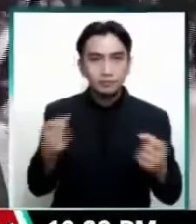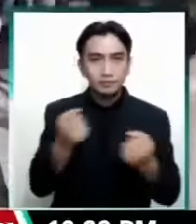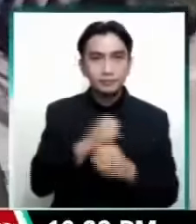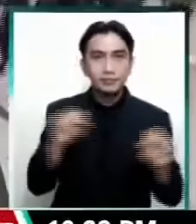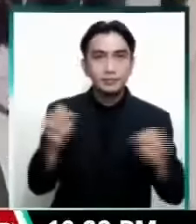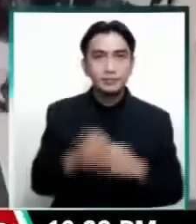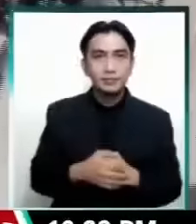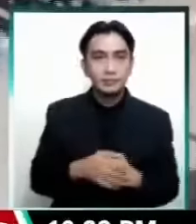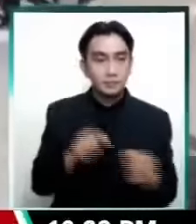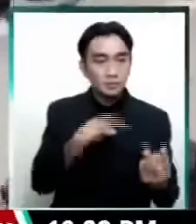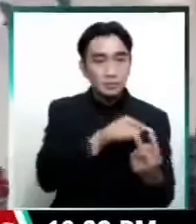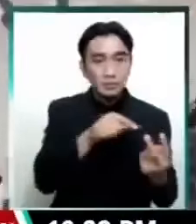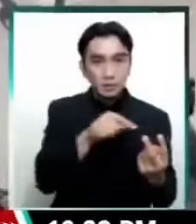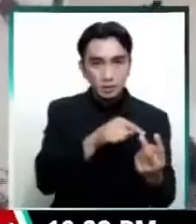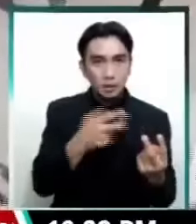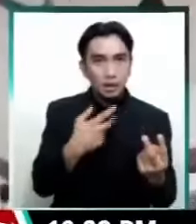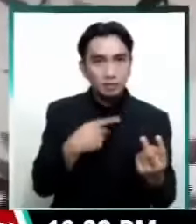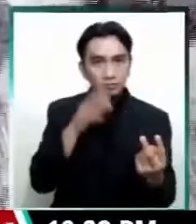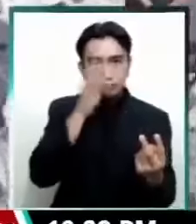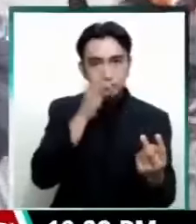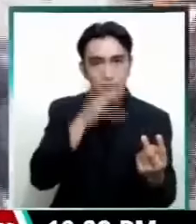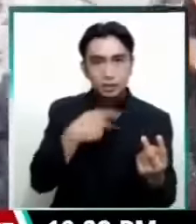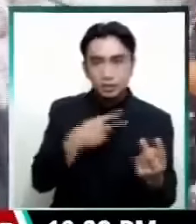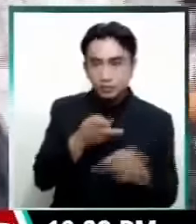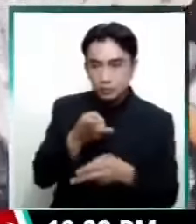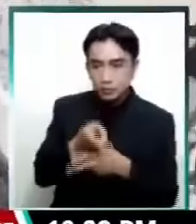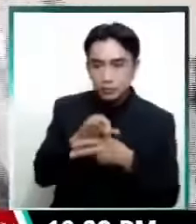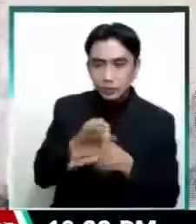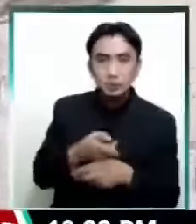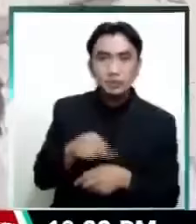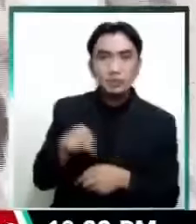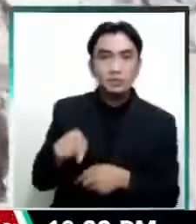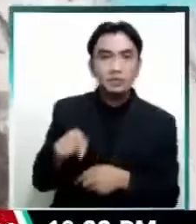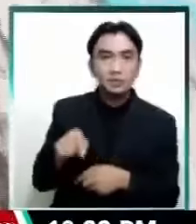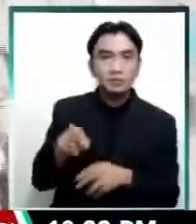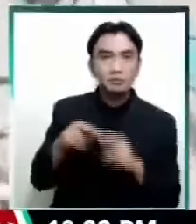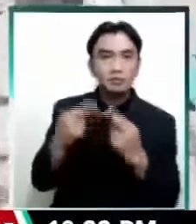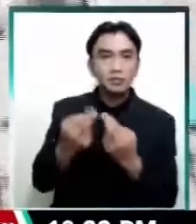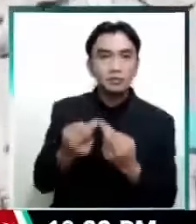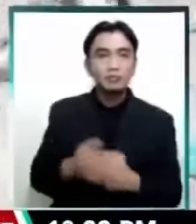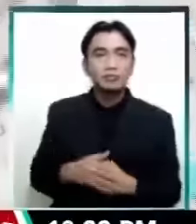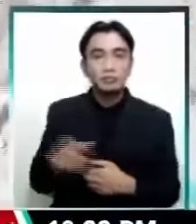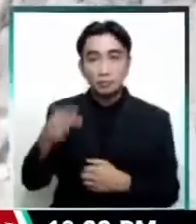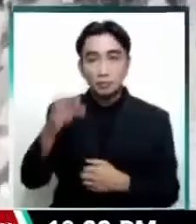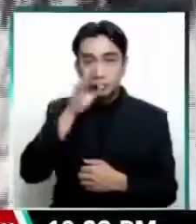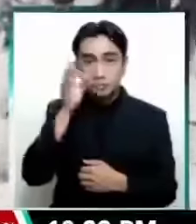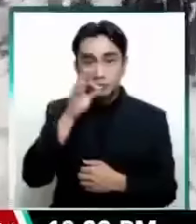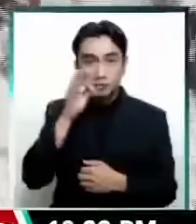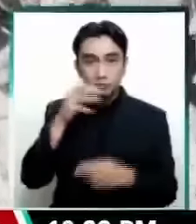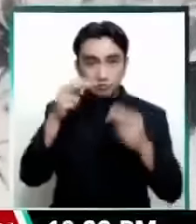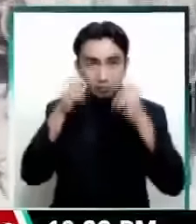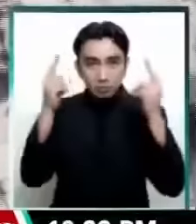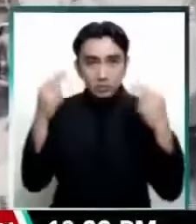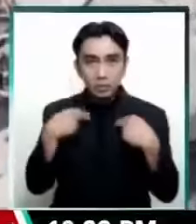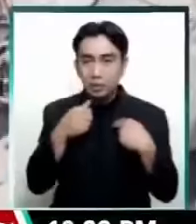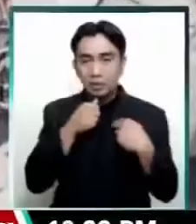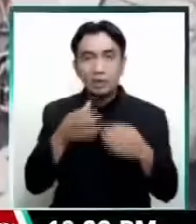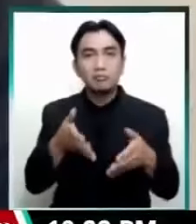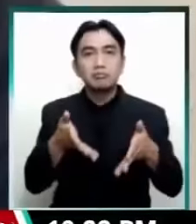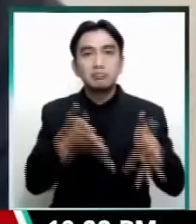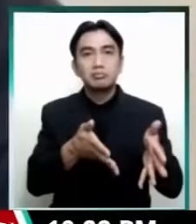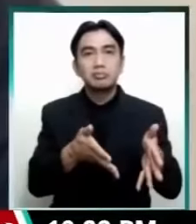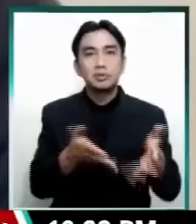Pilipino para alagaan ang sugatang biyana ng ama. Ang Pinay na madre naman, hindi pa rin daw iiwanan ang mga nagtago sa kanilang simbahan sa Gaza